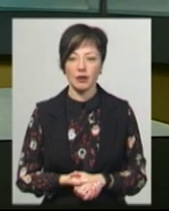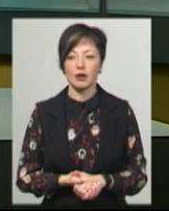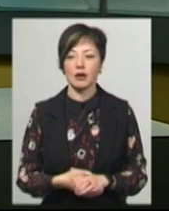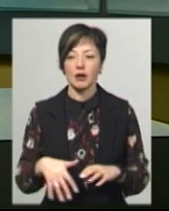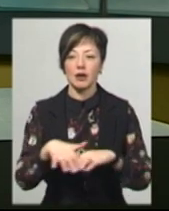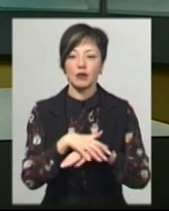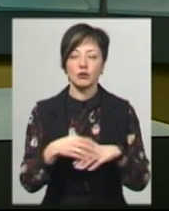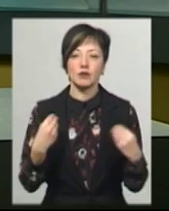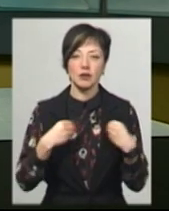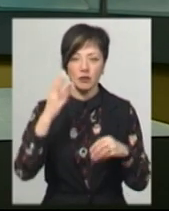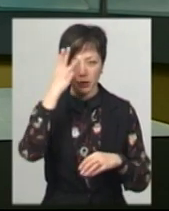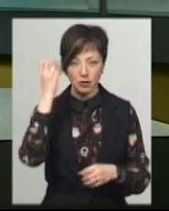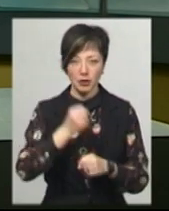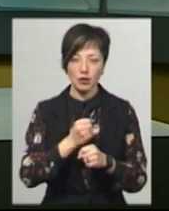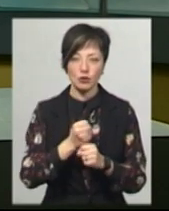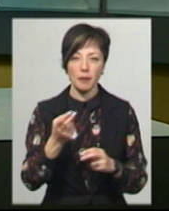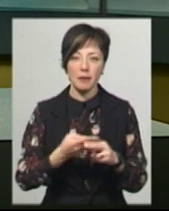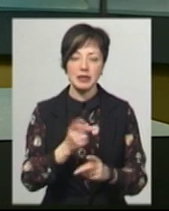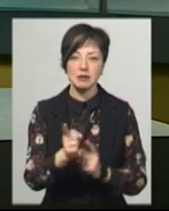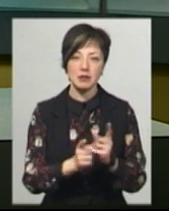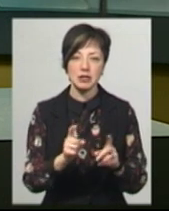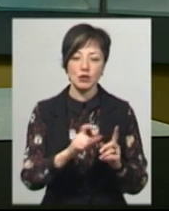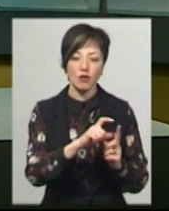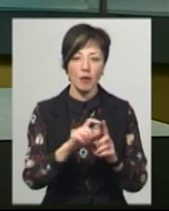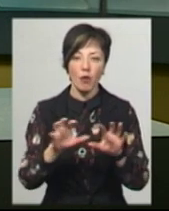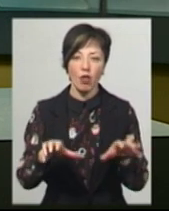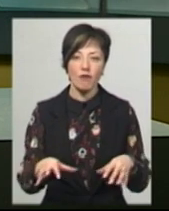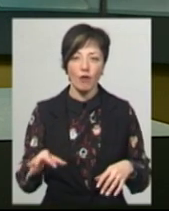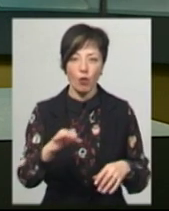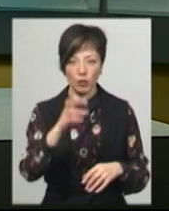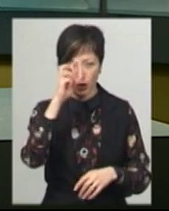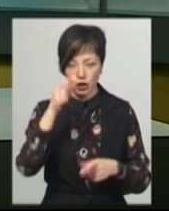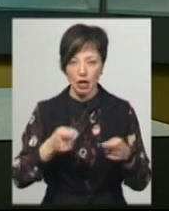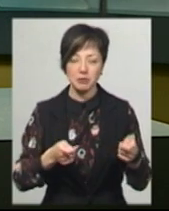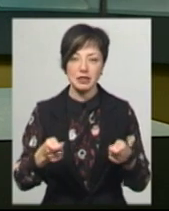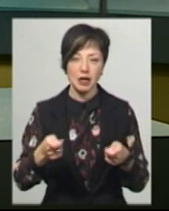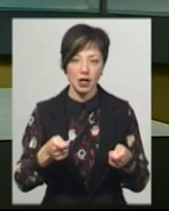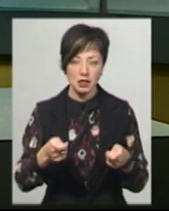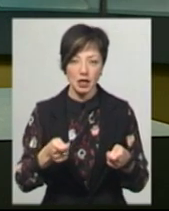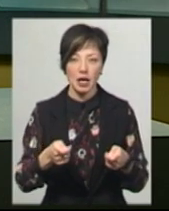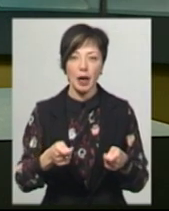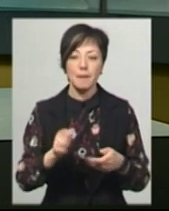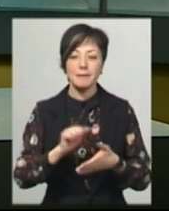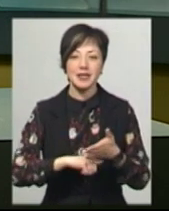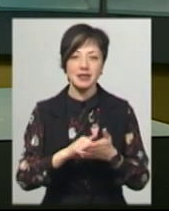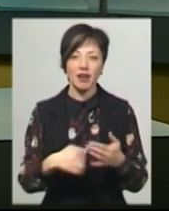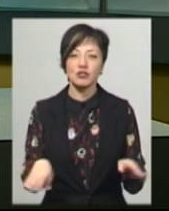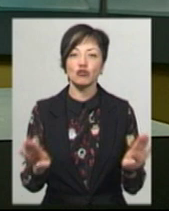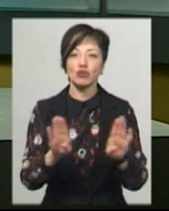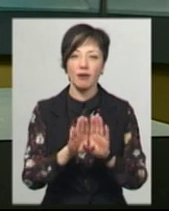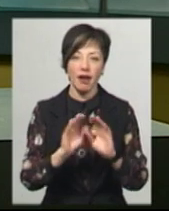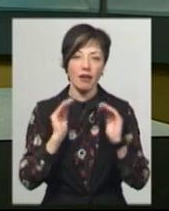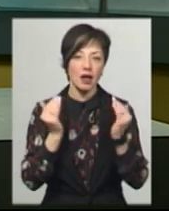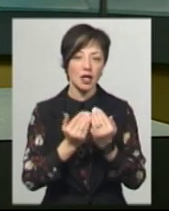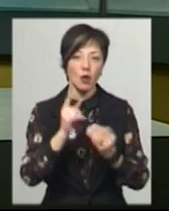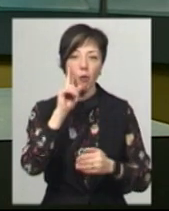Речовий ринок у Хмельницькому працює без змін. За словами голови Хмельницької облдержадміністрації Дмитра Габінета, підстав зачиняти його на карантин поки